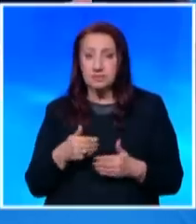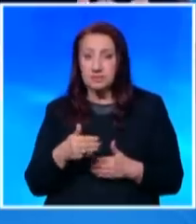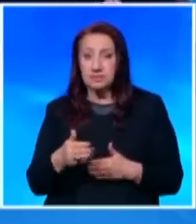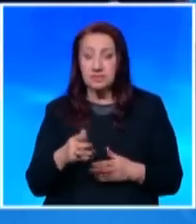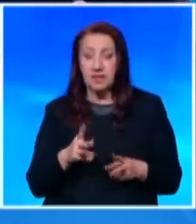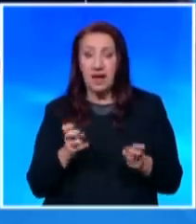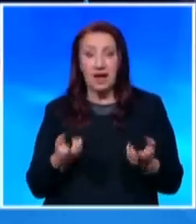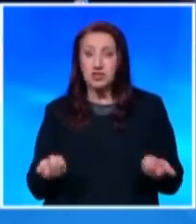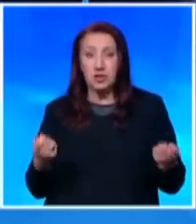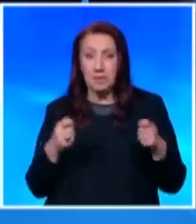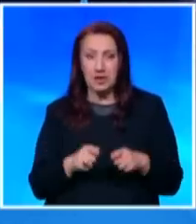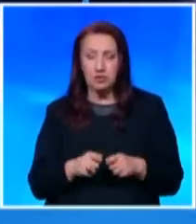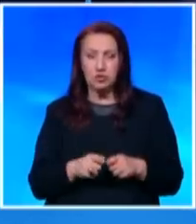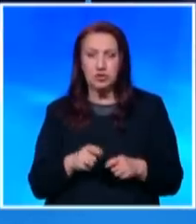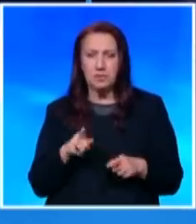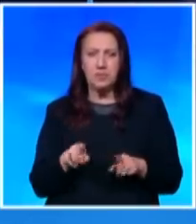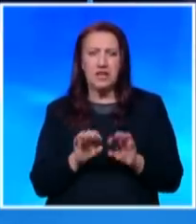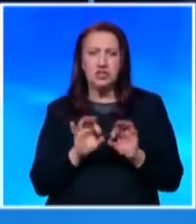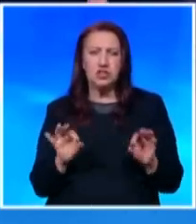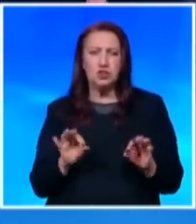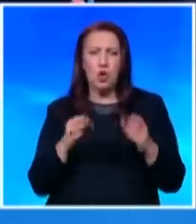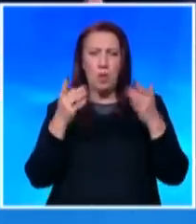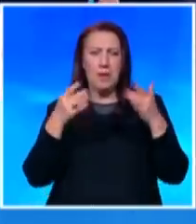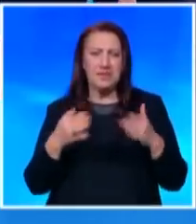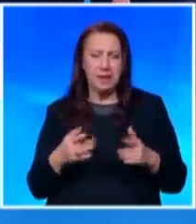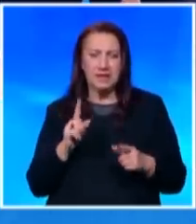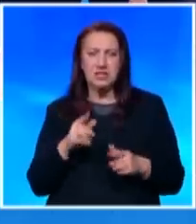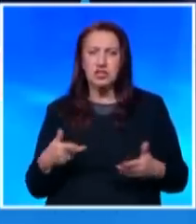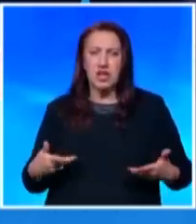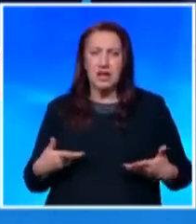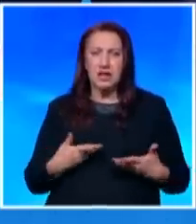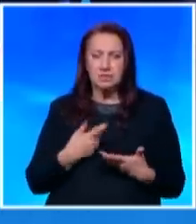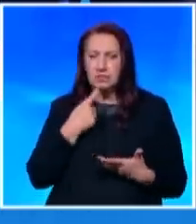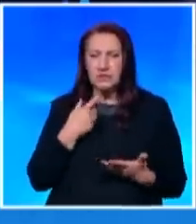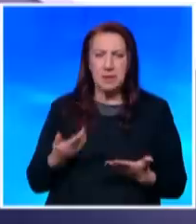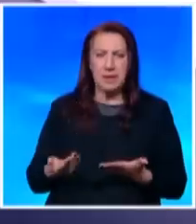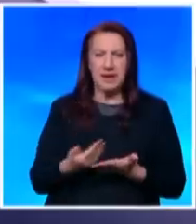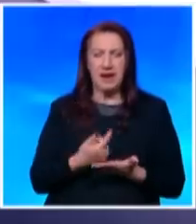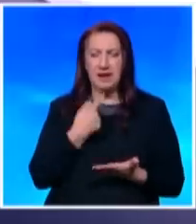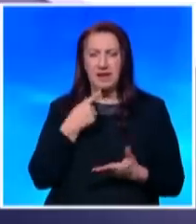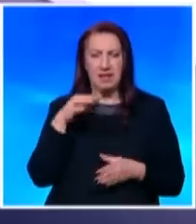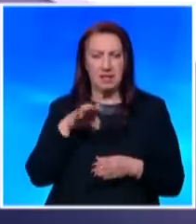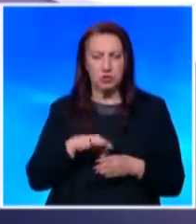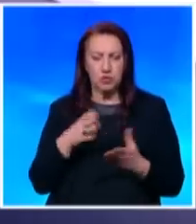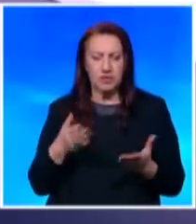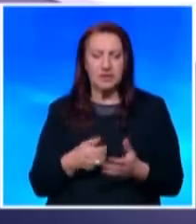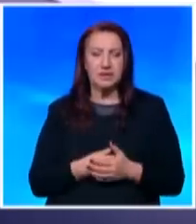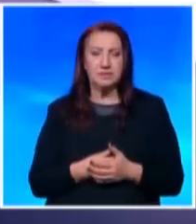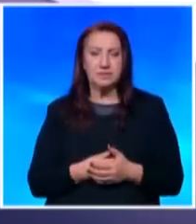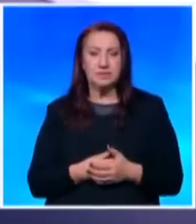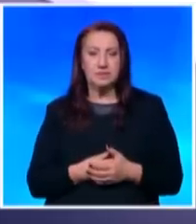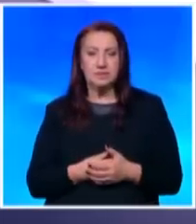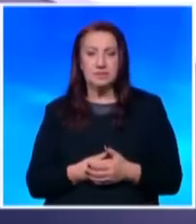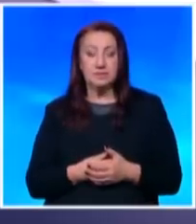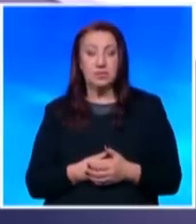Премерване на силите. Чиста математика, дали ще съберат необходимите брой гласове или няма. И в този смисъл може